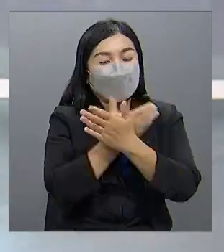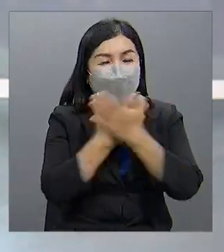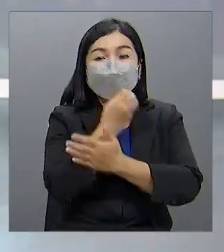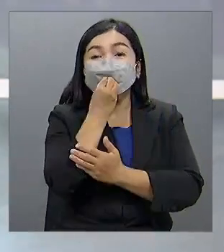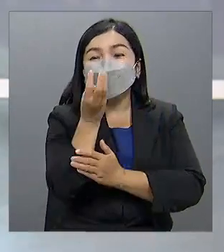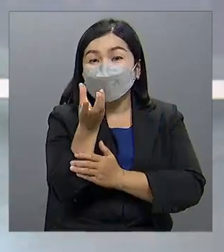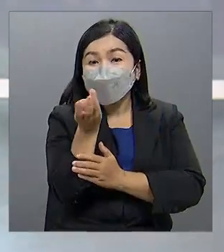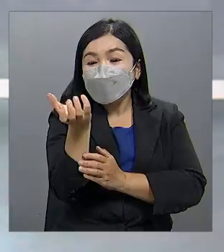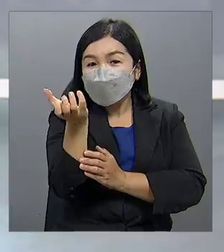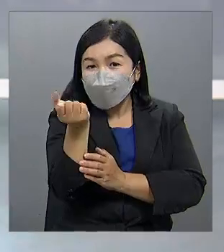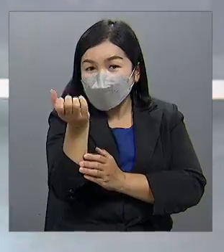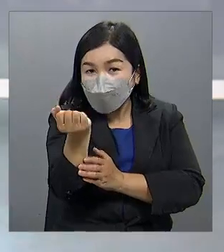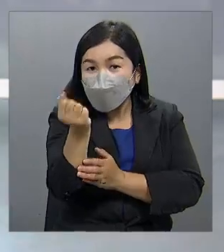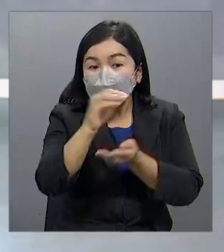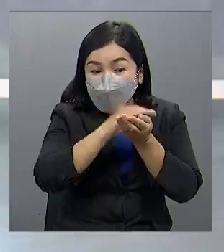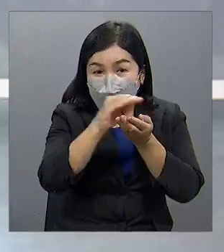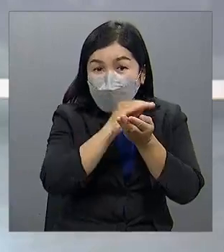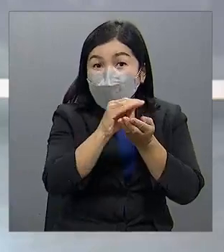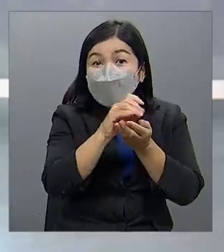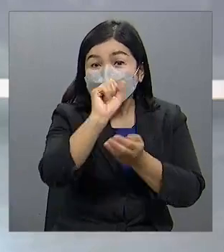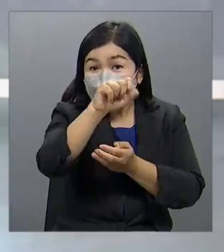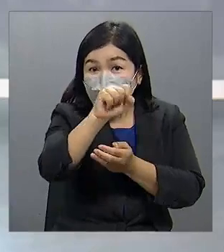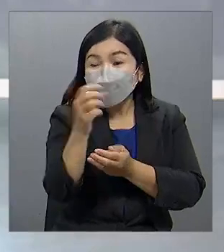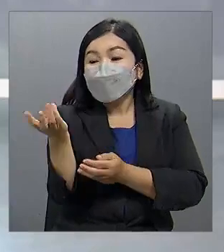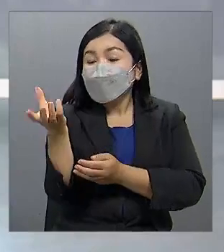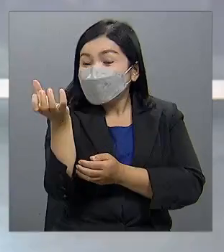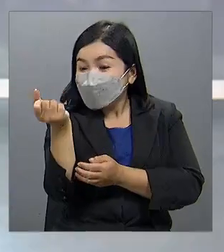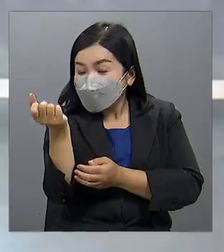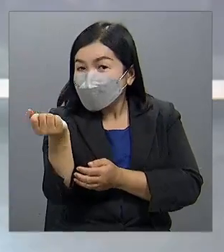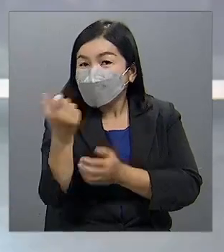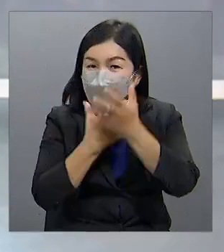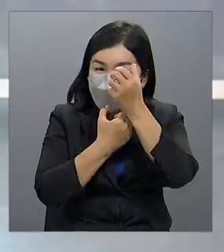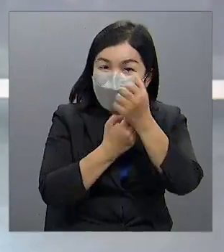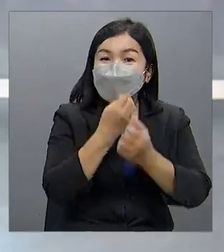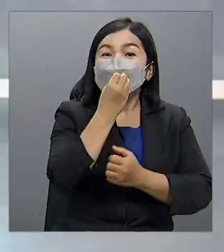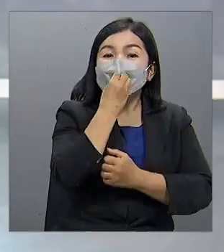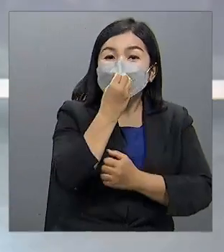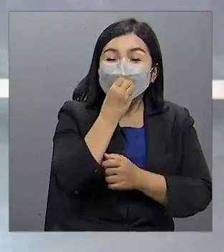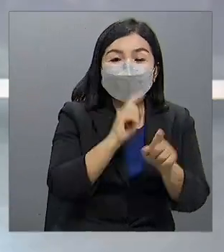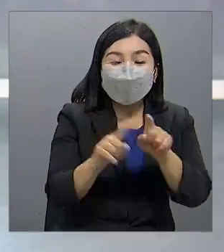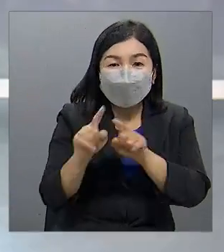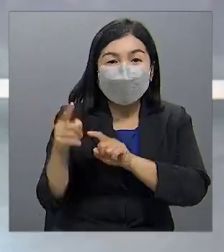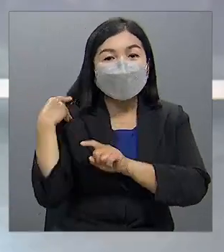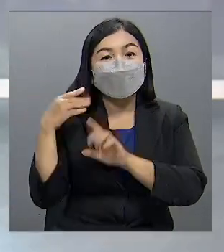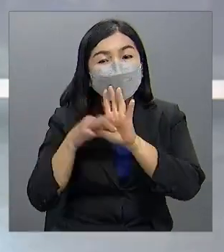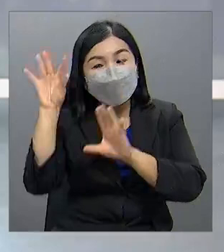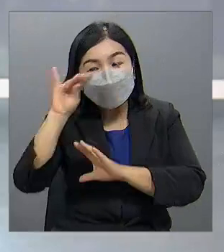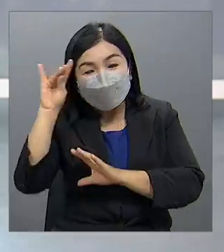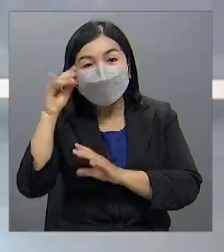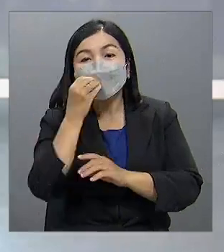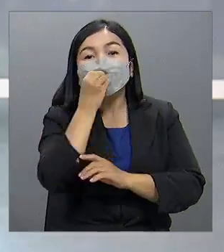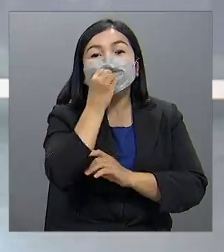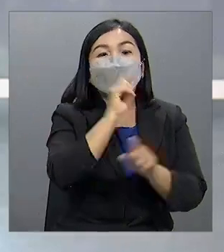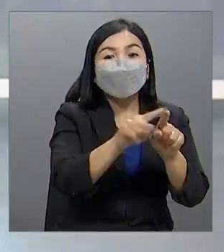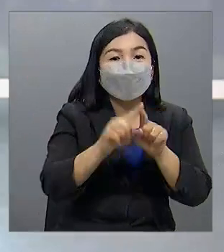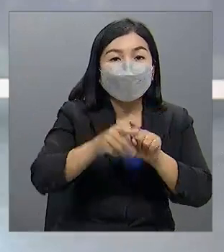มะม่วงแล้วข้าวเหนียวก็มาแรงนะคะไม่ว่าจะเป็นข้าวเหนียวที่เรากินกับของคาวหรือว่าข้าวเหนียวที่เรากินกับมะม่วงแล้วก็ทุเรียนวันนี้ค่ะมีข้าวเหนียว